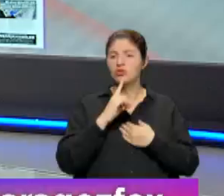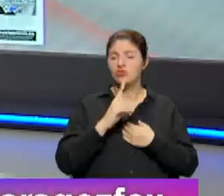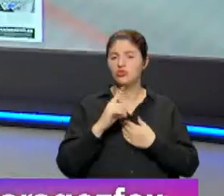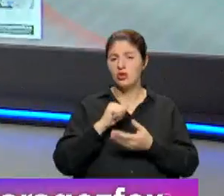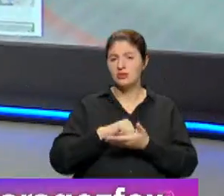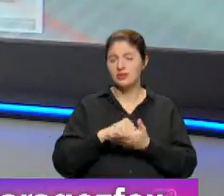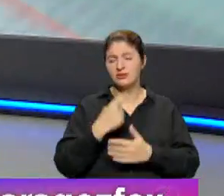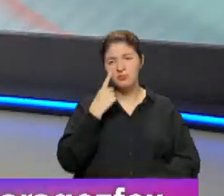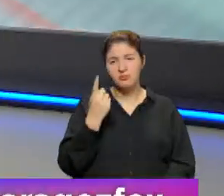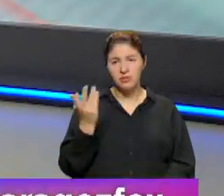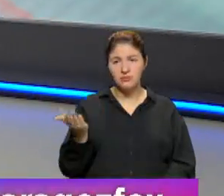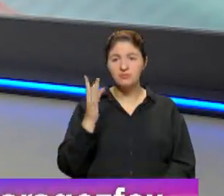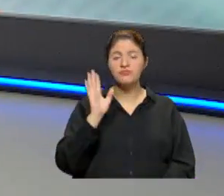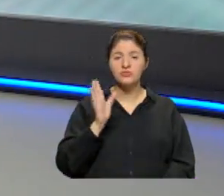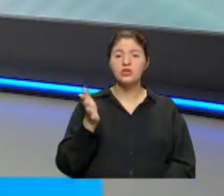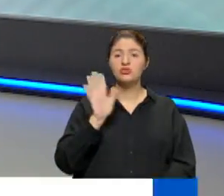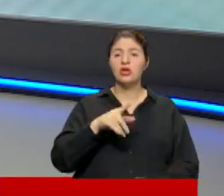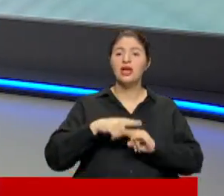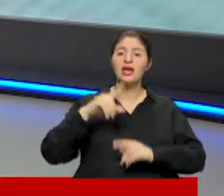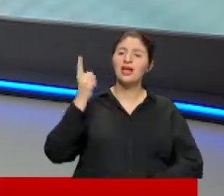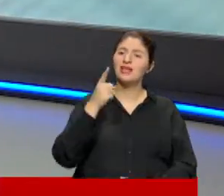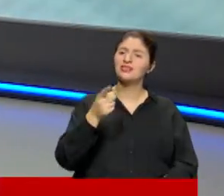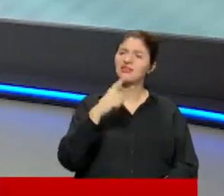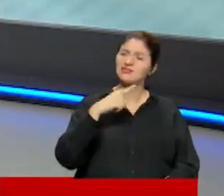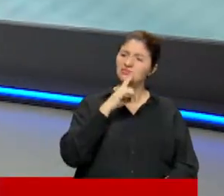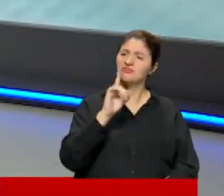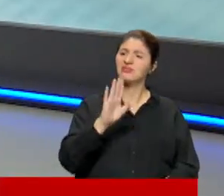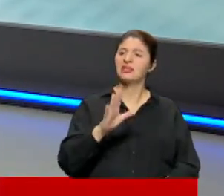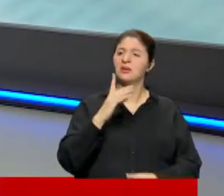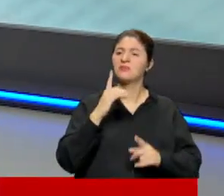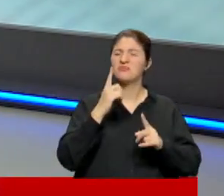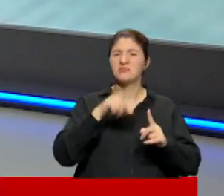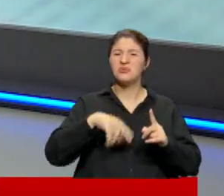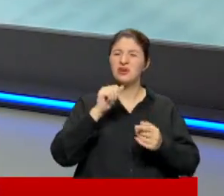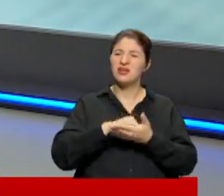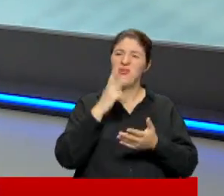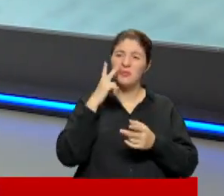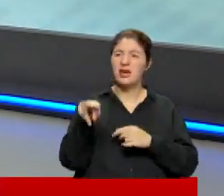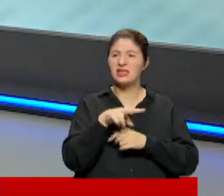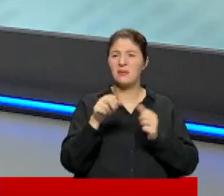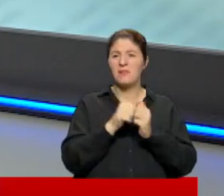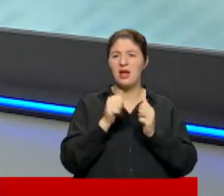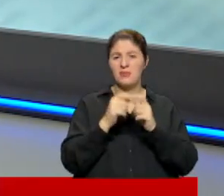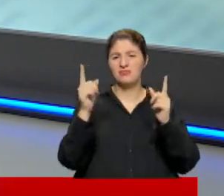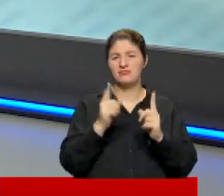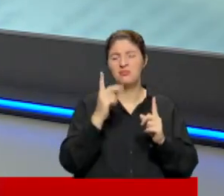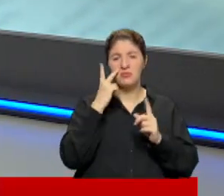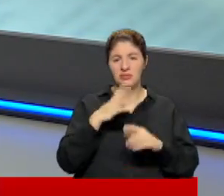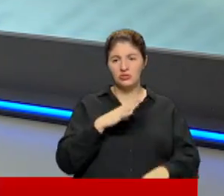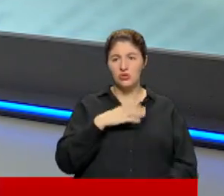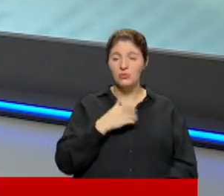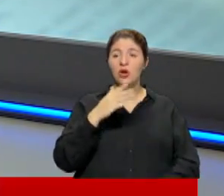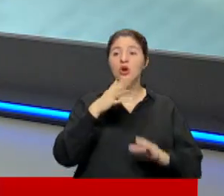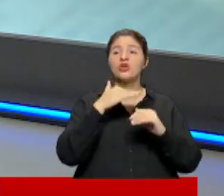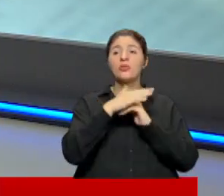diyelim sözcük gazetesinin manşeti sonra Hilal Sana zahmet bir de bir gün gazetesine Geçelim mi bu iki manşete Birlikte bakalım topluma ekilen